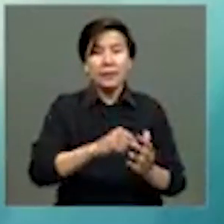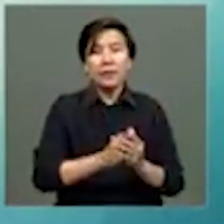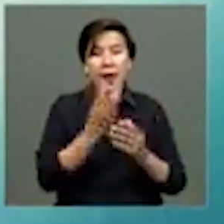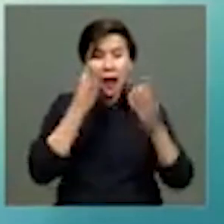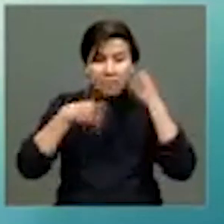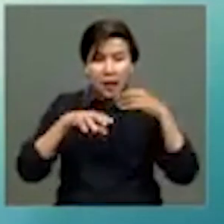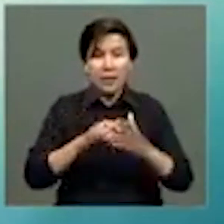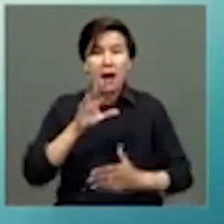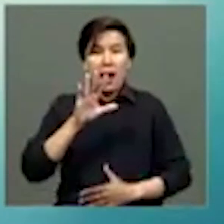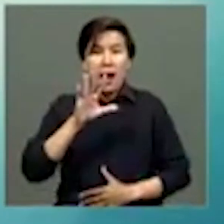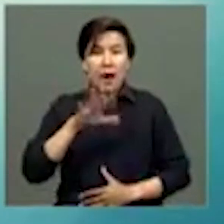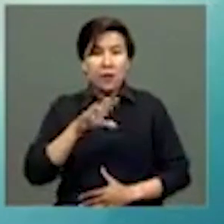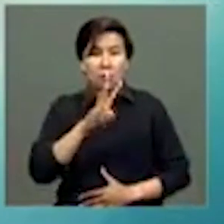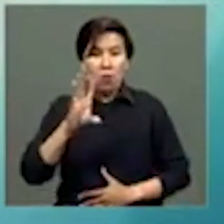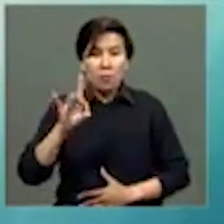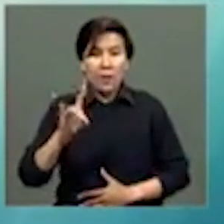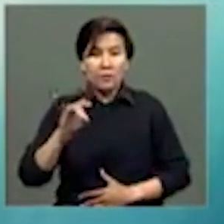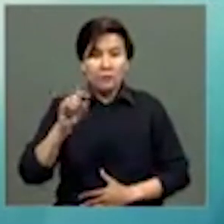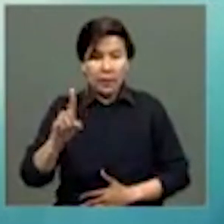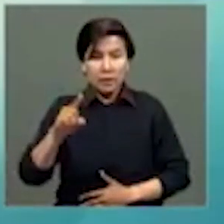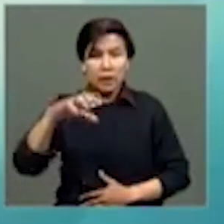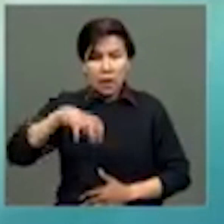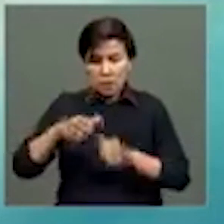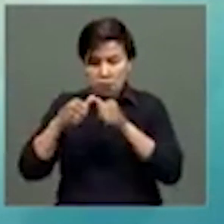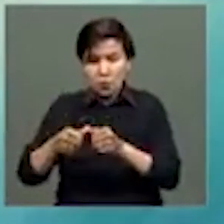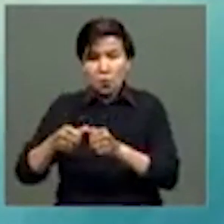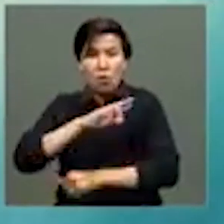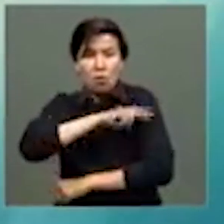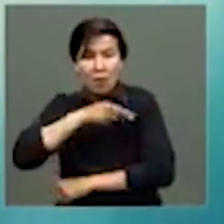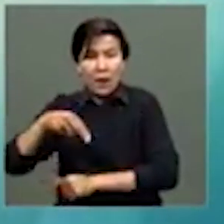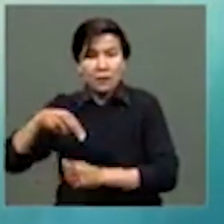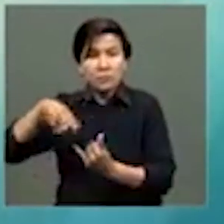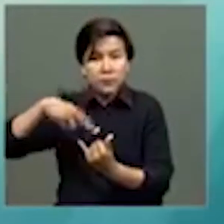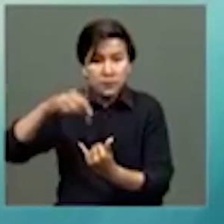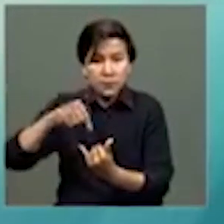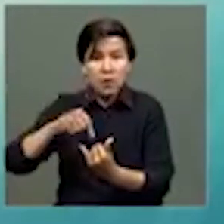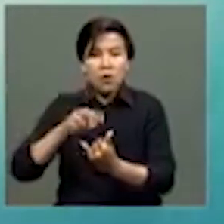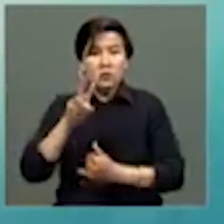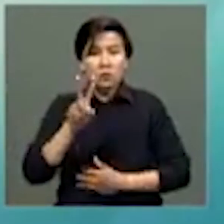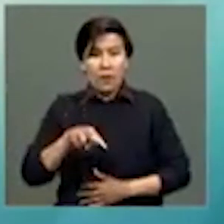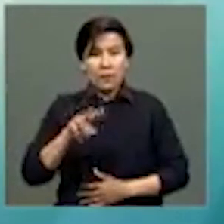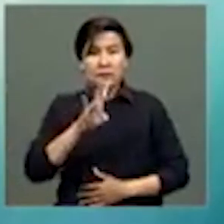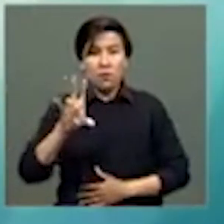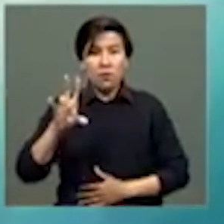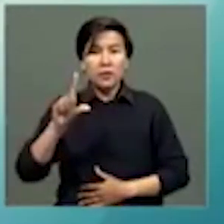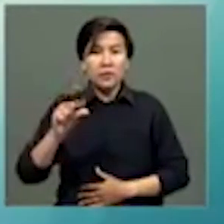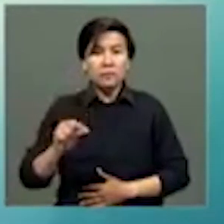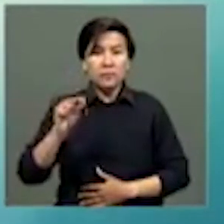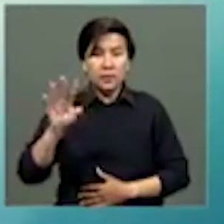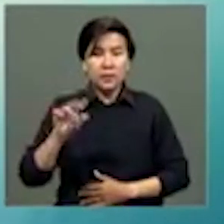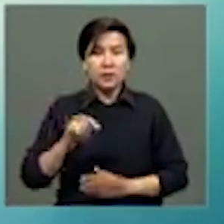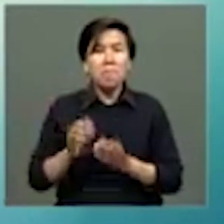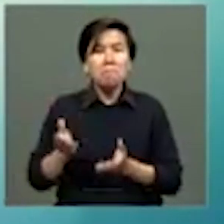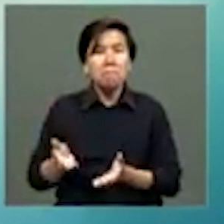ต่ในจำนวนที่ยังรักษาอยู่ในโรงพยาบาล 2,724 รายนะคะซึ่งส่วนใหญ่จะเป็นผู้ที่มีอาการไม่มาก